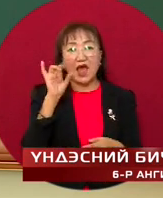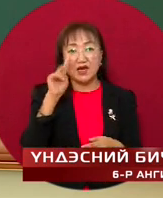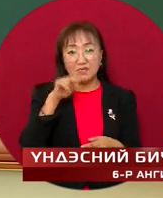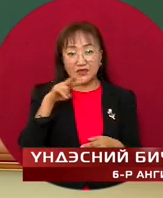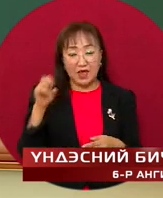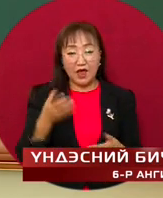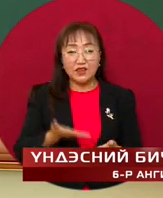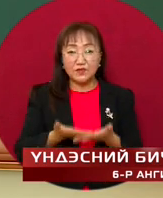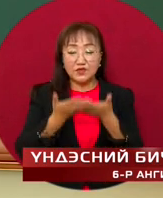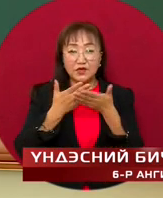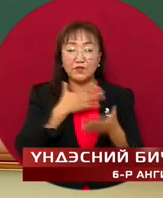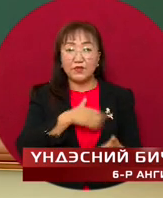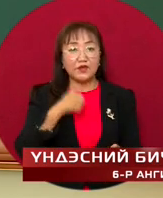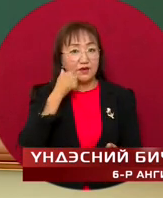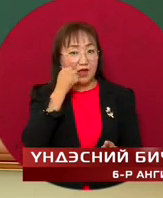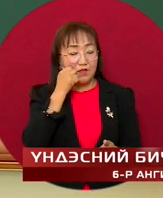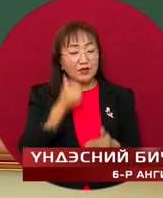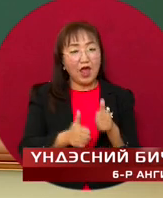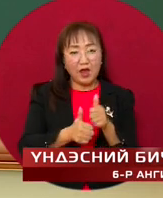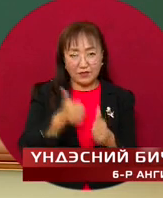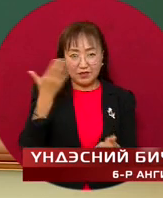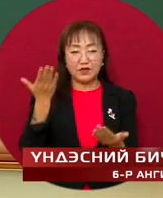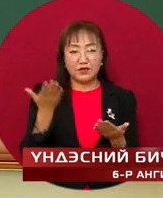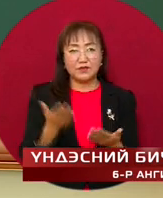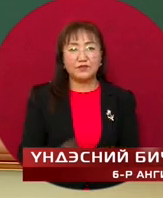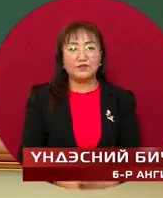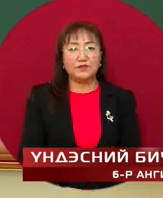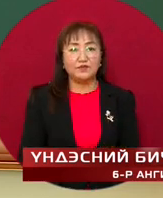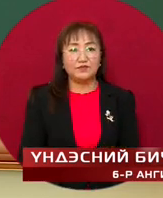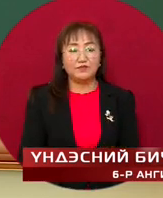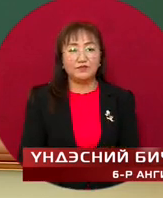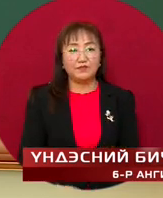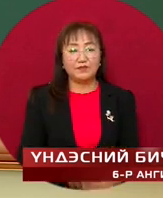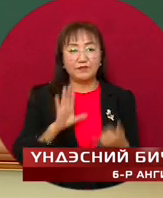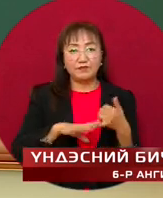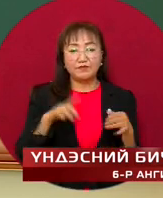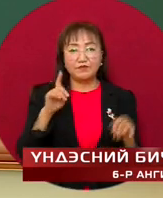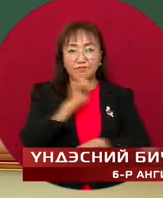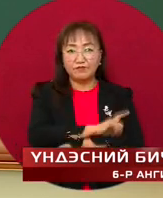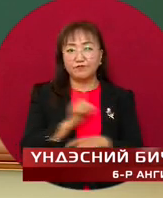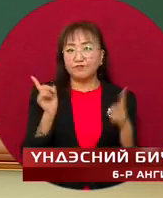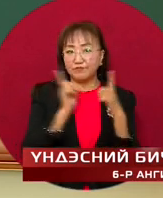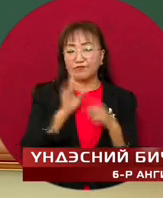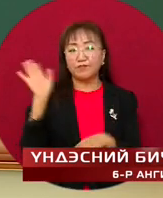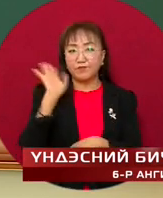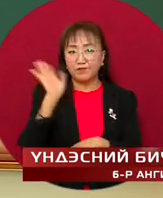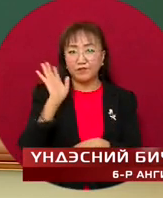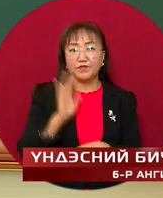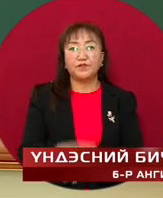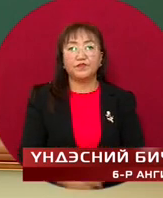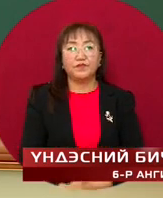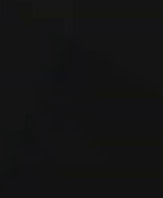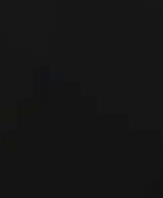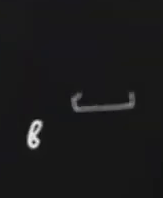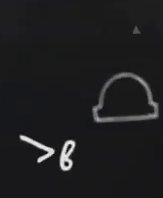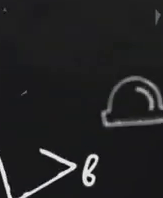За эрүүл мэнд дархлаа сайн байвал амжилт гарах нь ойлгомжтой. За дараагийн хичээлээр дахин уулзлаа баяртай хүүхдүүдээ.